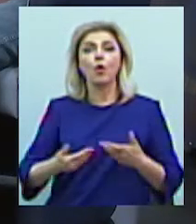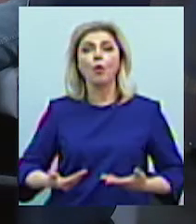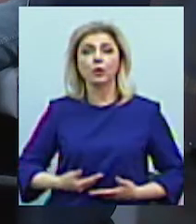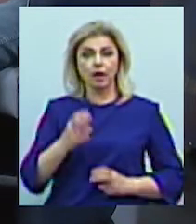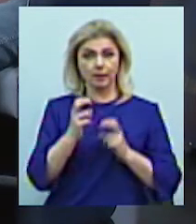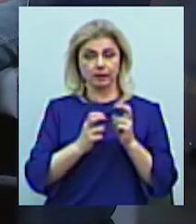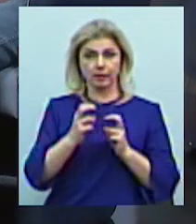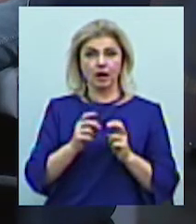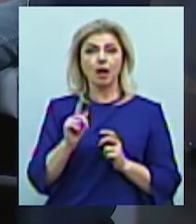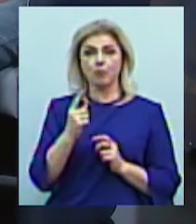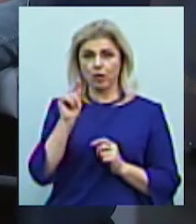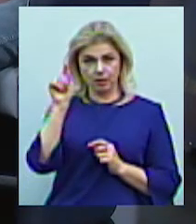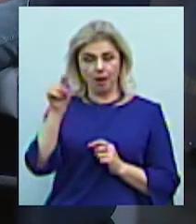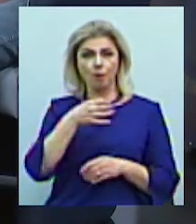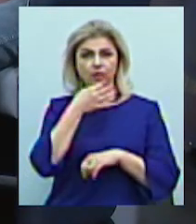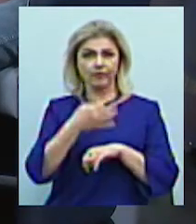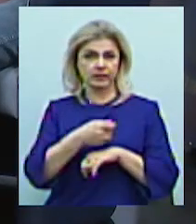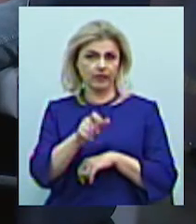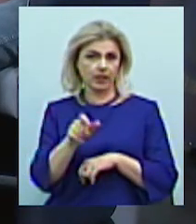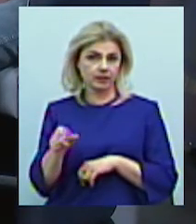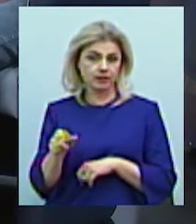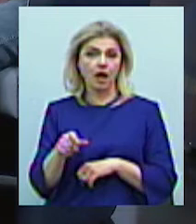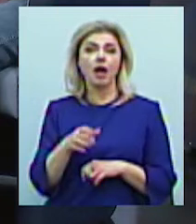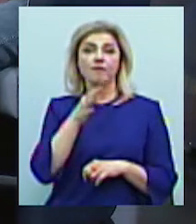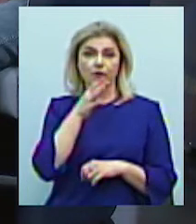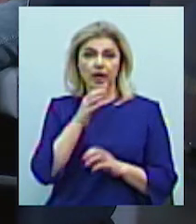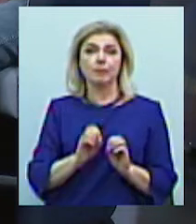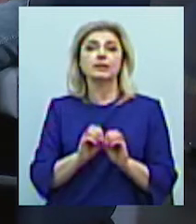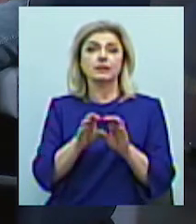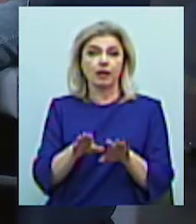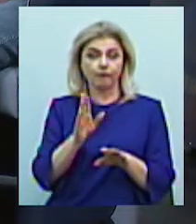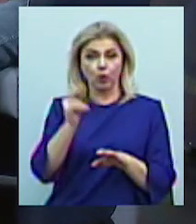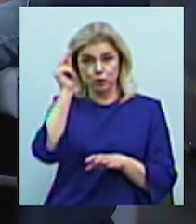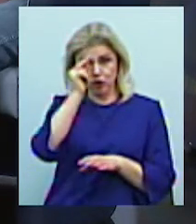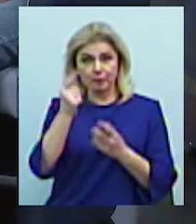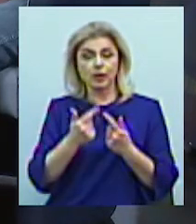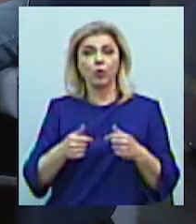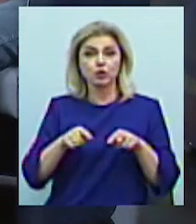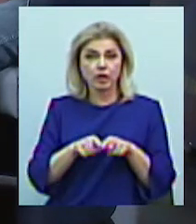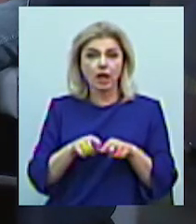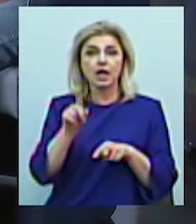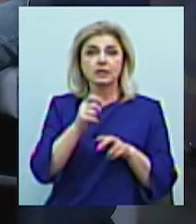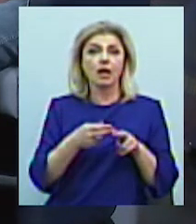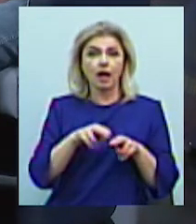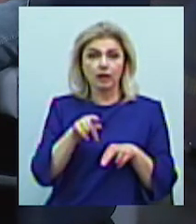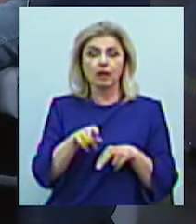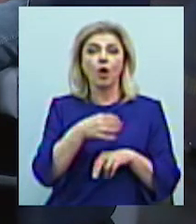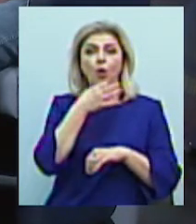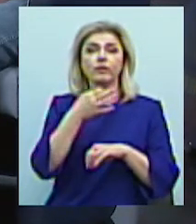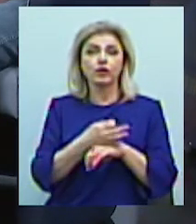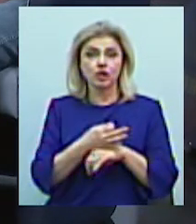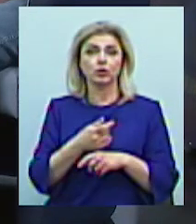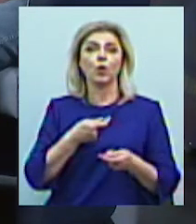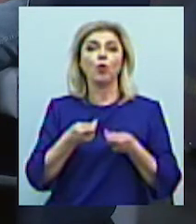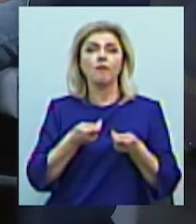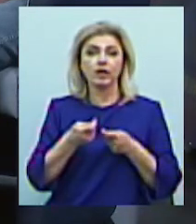предприятием, потому что там ответственные лица. А при поступлении в учебное учреждение за это отвечает руководитель учебного учреждения,